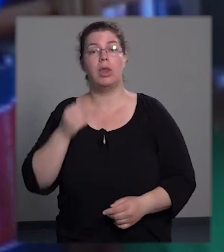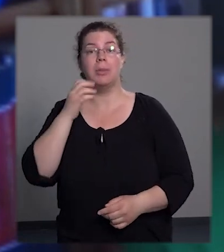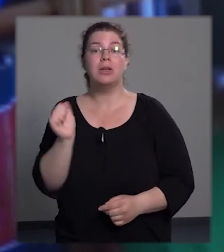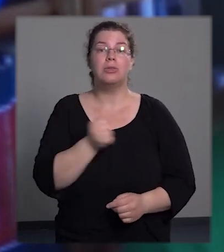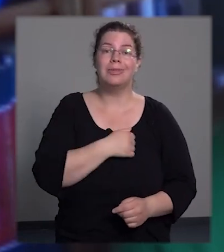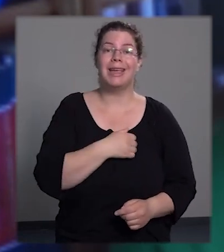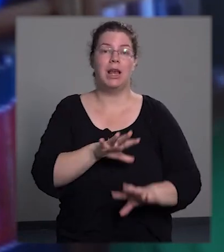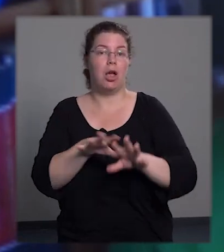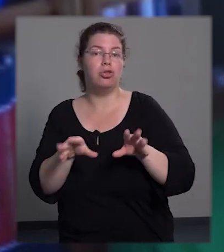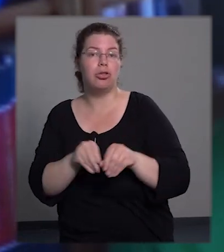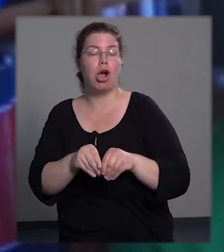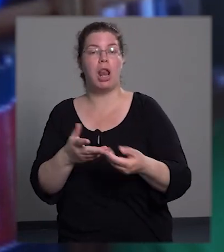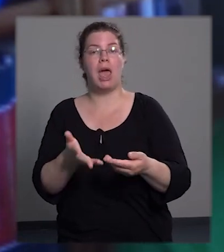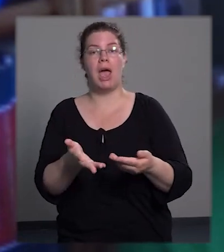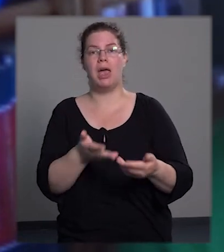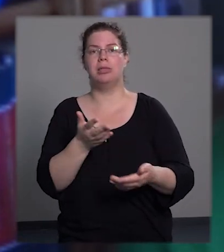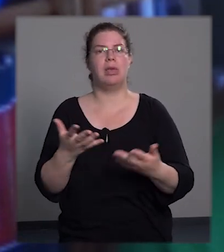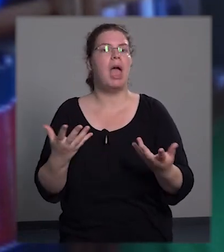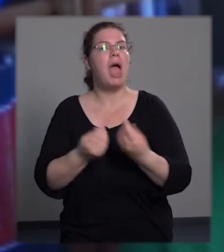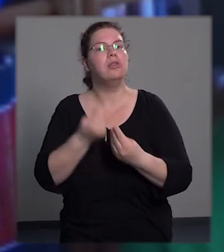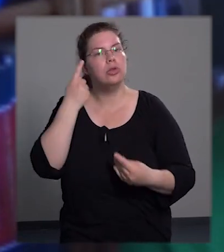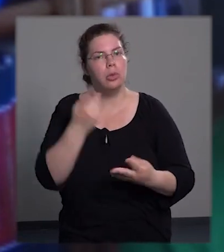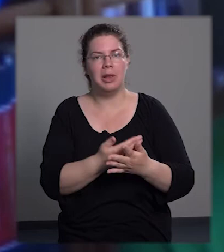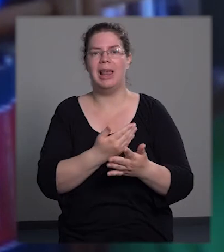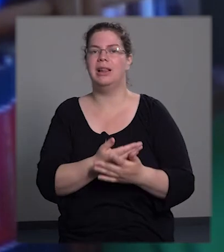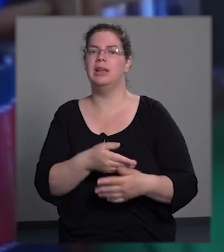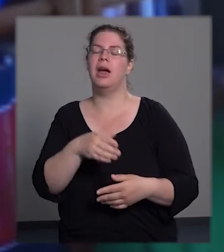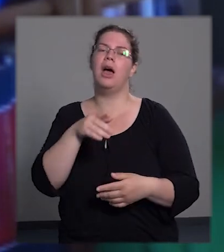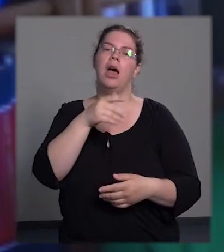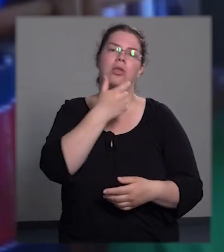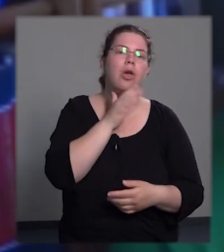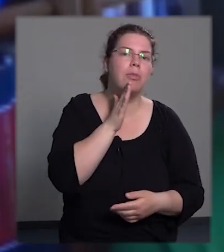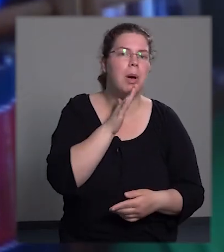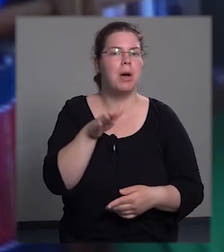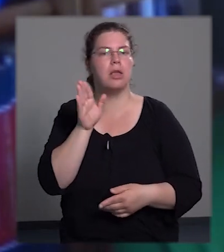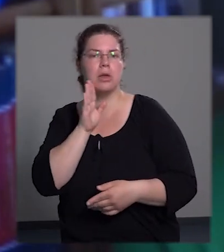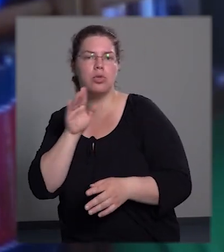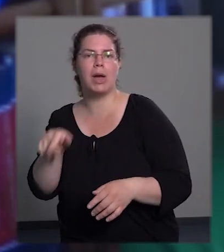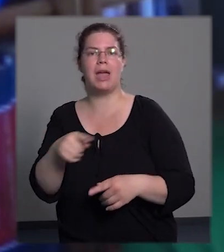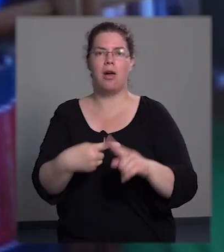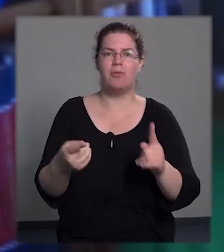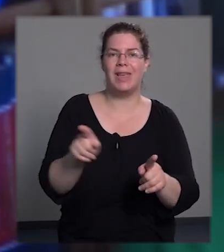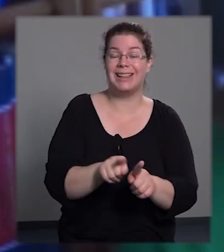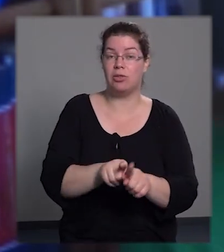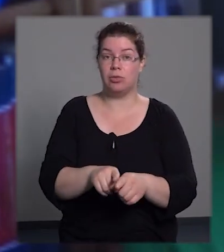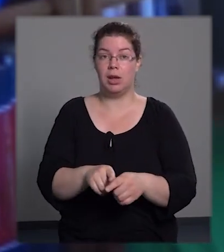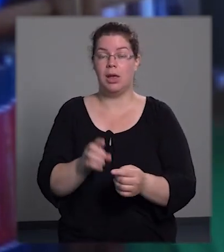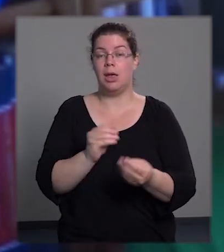család így együtt tudott lenni, nagymama, anyukája, a féltestvére, mert akkor